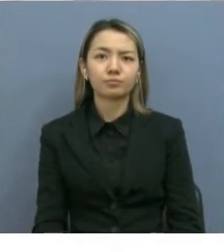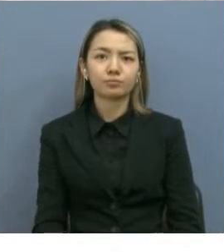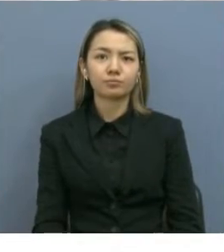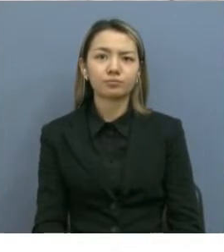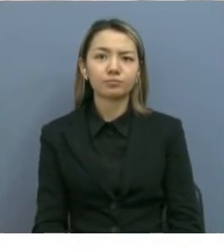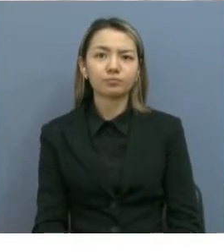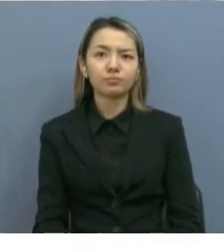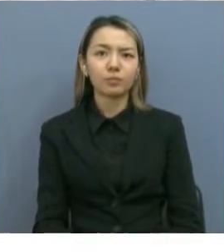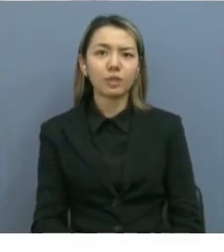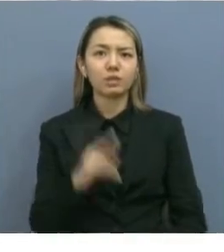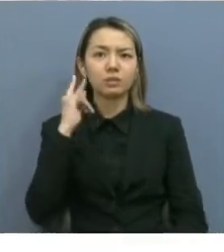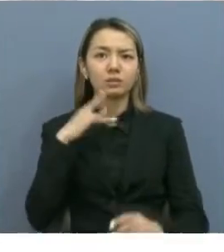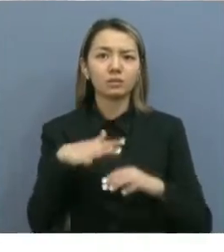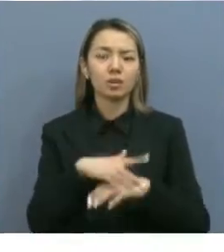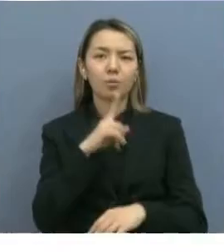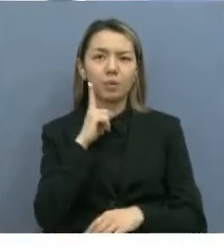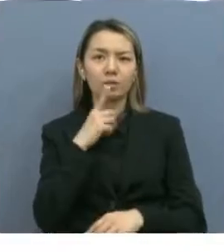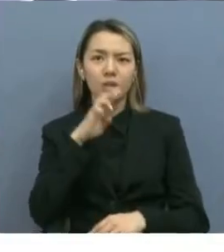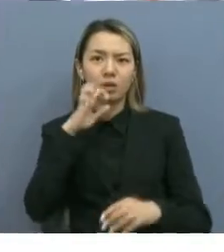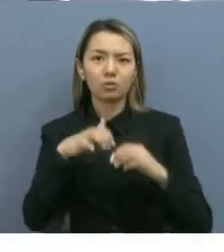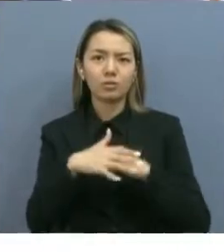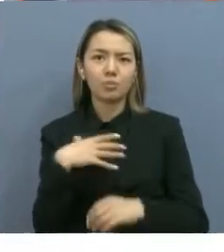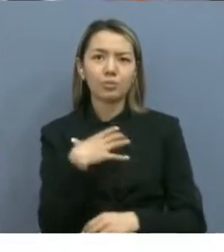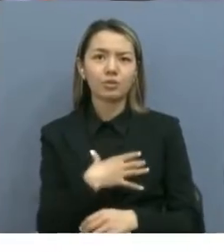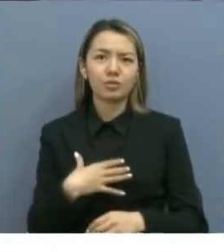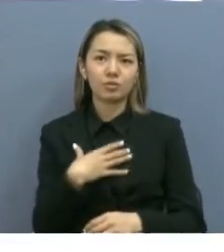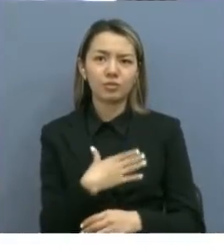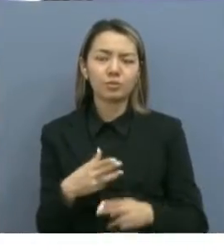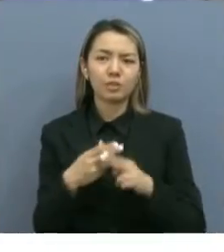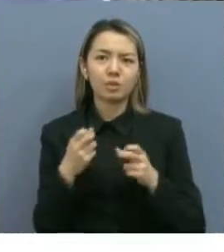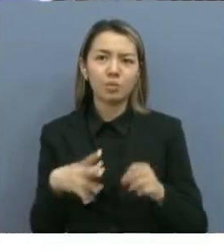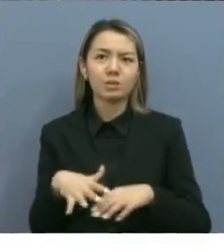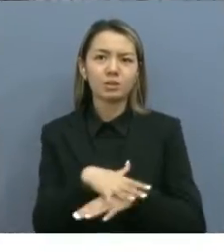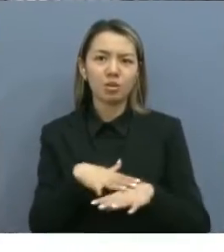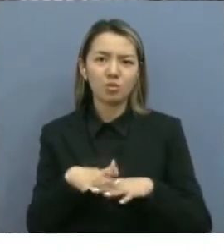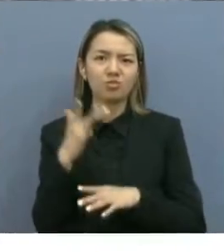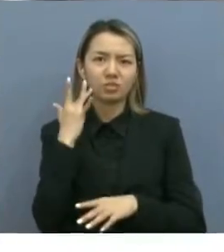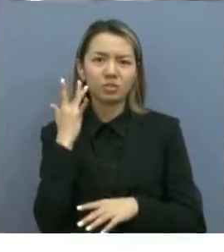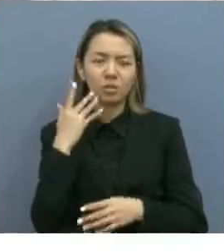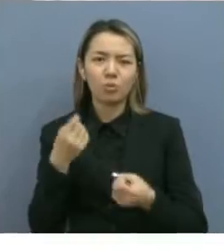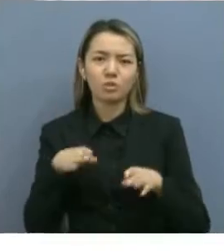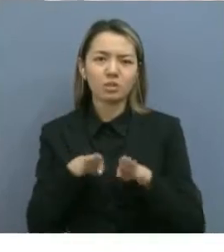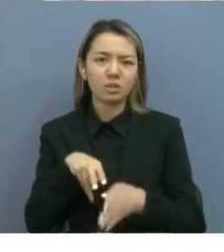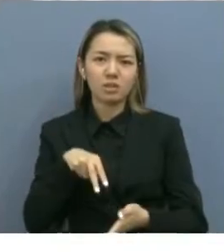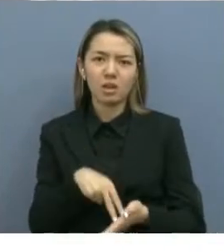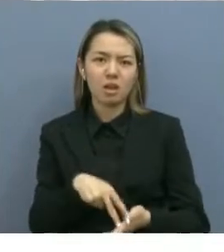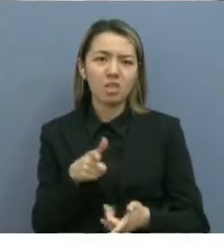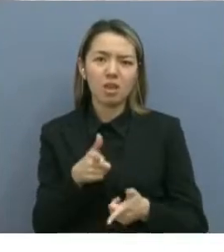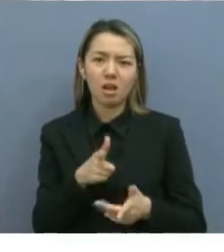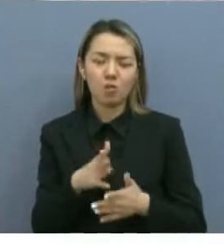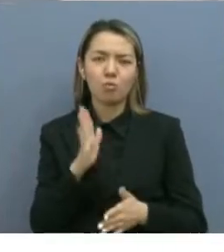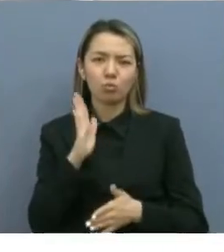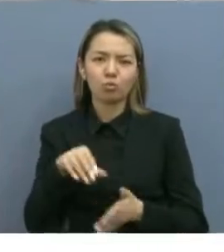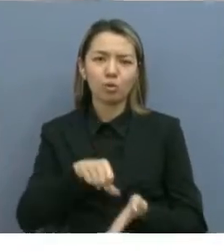Төтенше жағдай кезінде қазақстандық жастар отаны үшін алаңдаушылық білдіріп, қоғамның қауіпсіздігі үшін шепте тұруға әзір екендіктерін жолдап ұсыныс